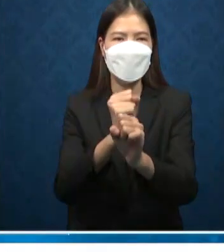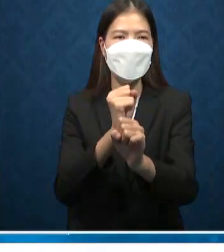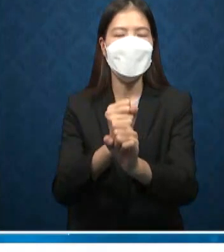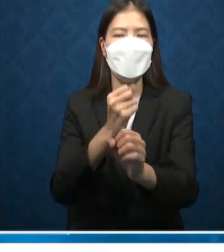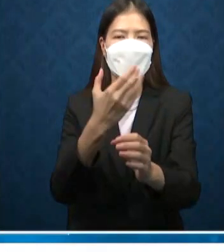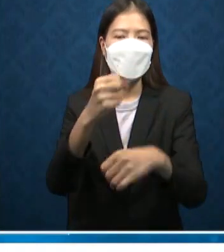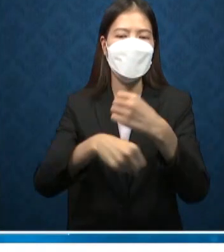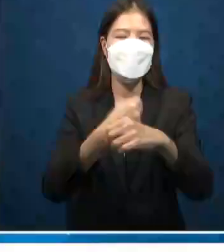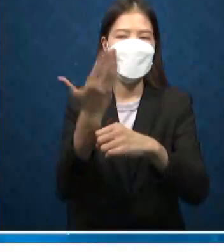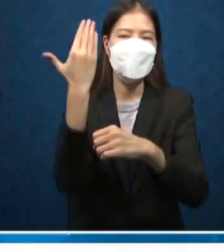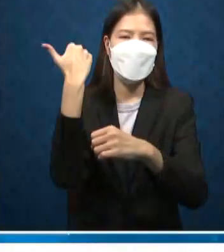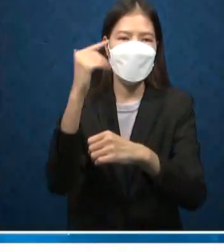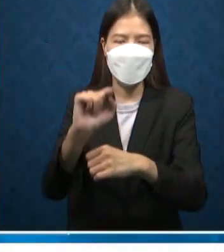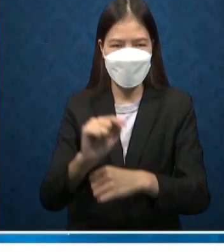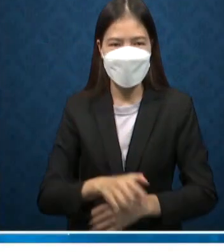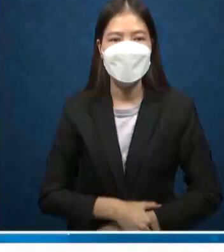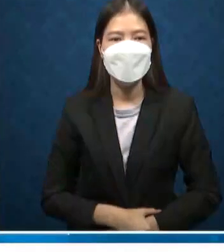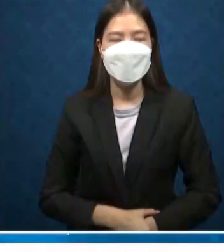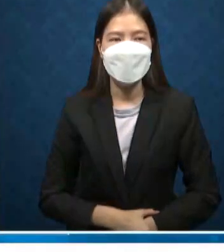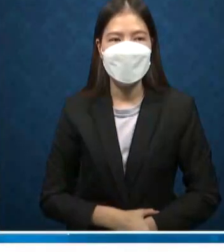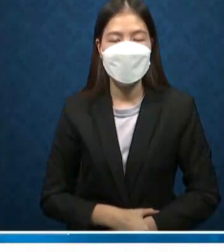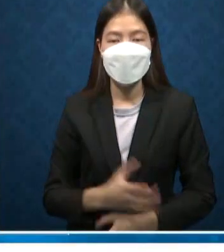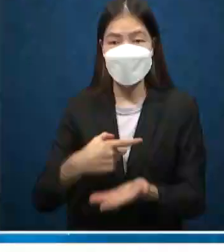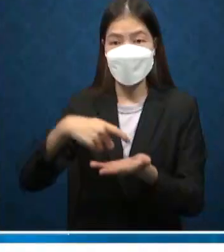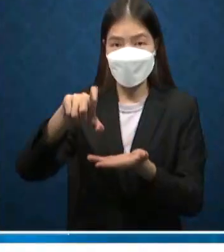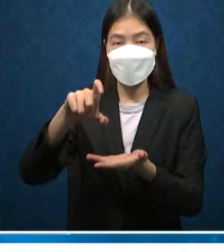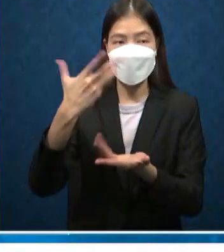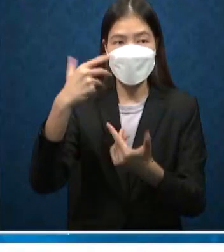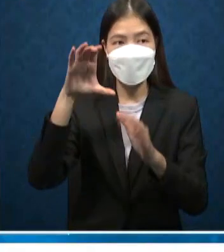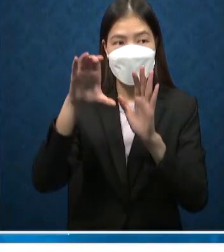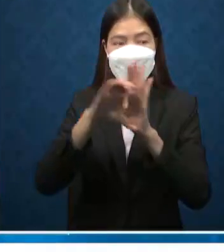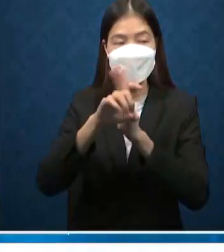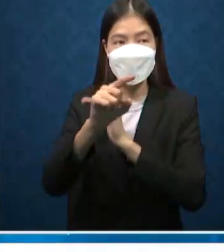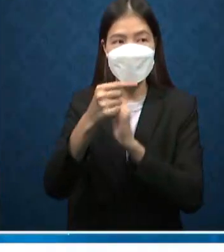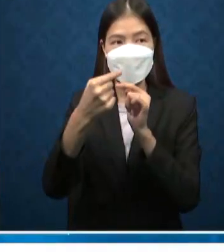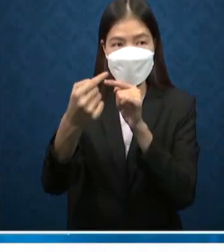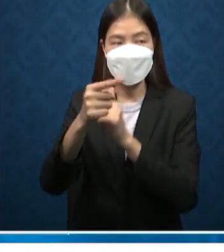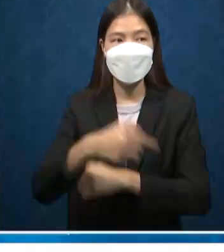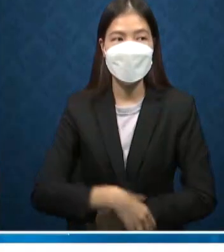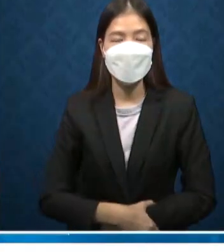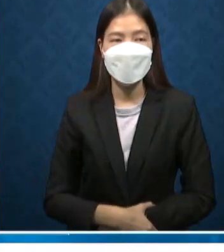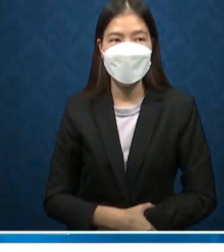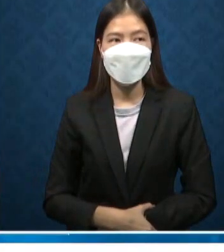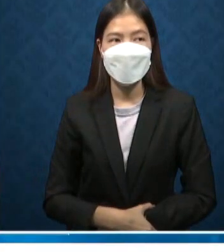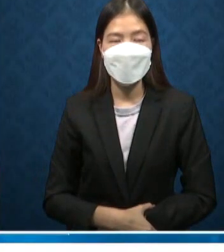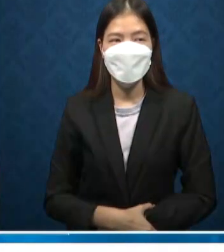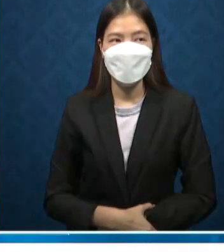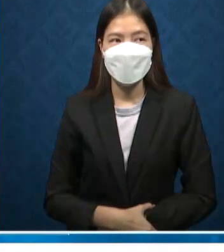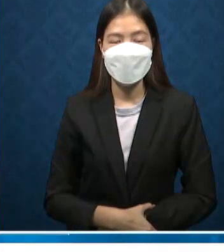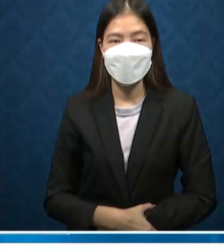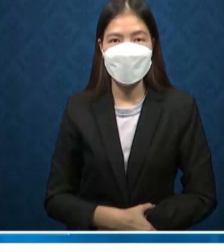ะครับก็เหตุผลสำหรับการโอนก็ในภาพฉายต่อไปนะครับในส่วนการโอนออกก็จะ